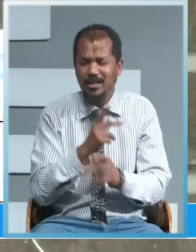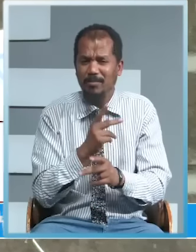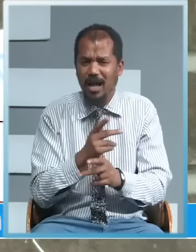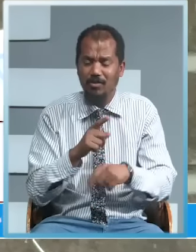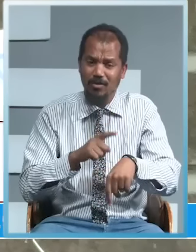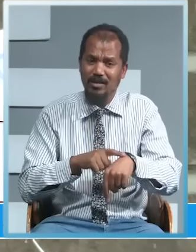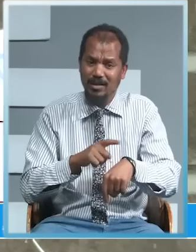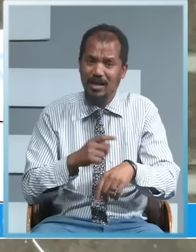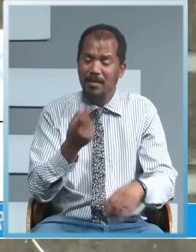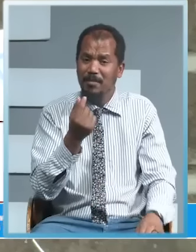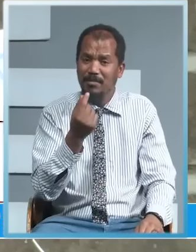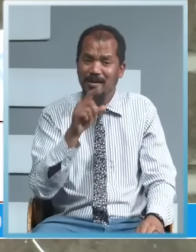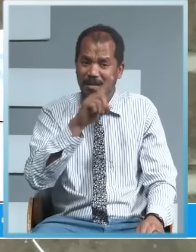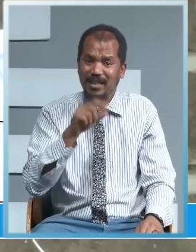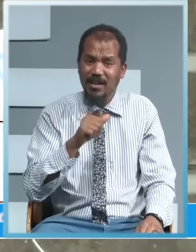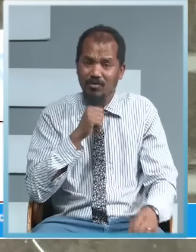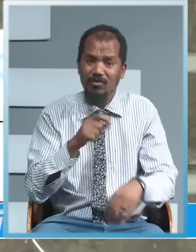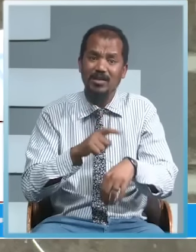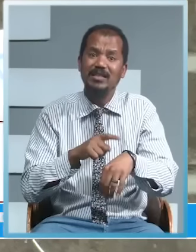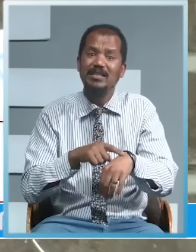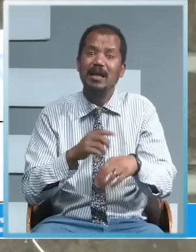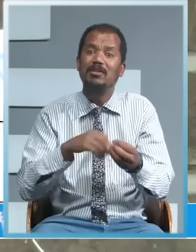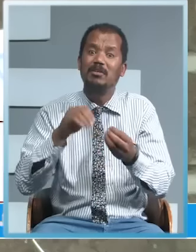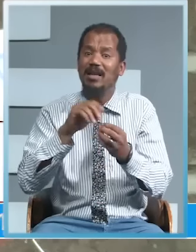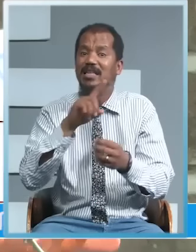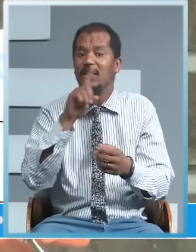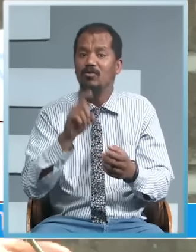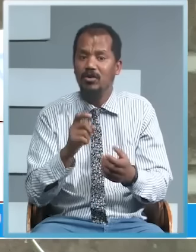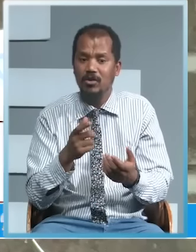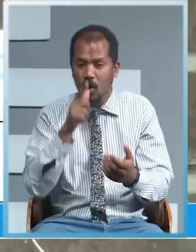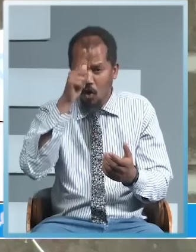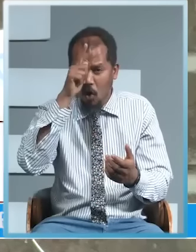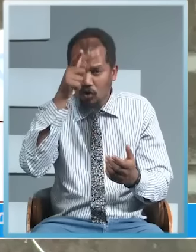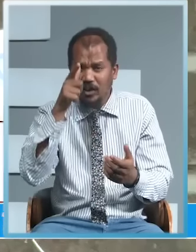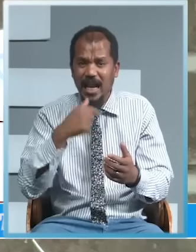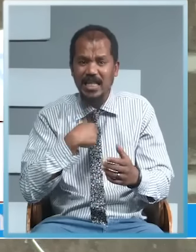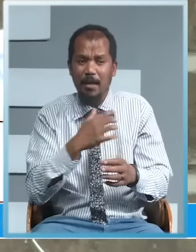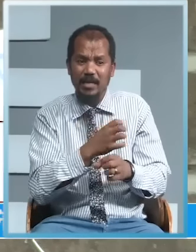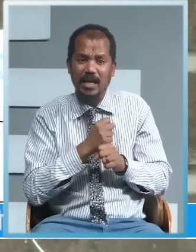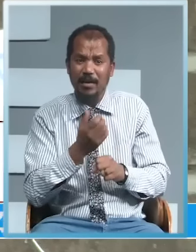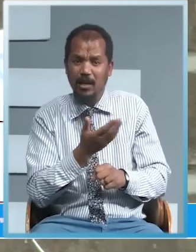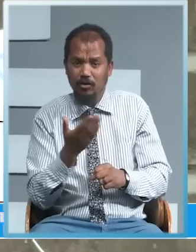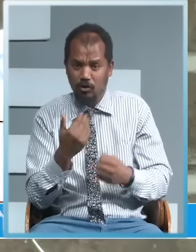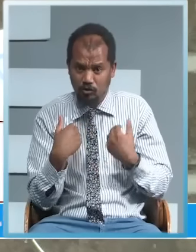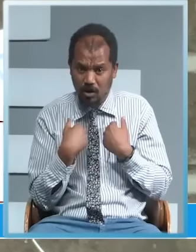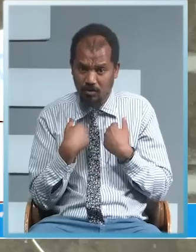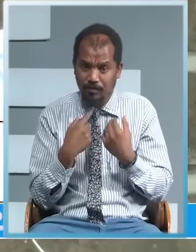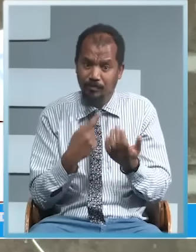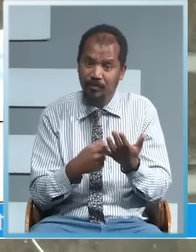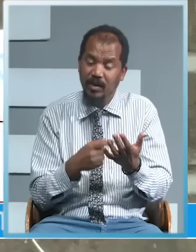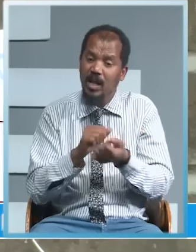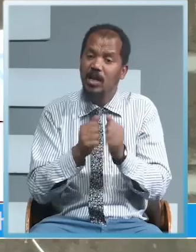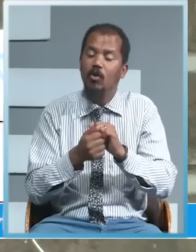አትሊስት ታይም በብር ባይጠይቁን ታይም ኤክስቴንሽን ይጠይቁን። ሎጂካሊ የምንቀበላቸው ነገሮች አሉ። ከዛ አንጻር ለውጥ ይኖራል ብዬ አስባለሁ፣